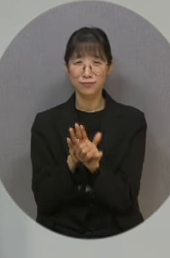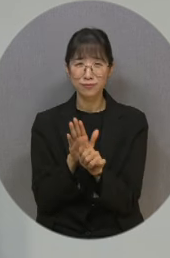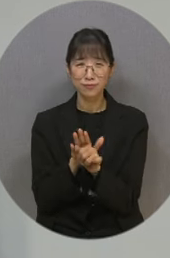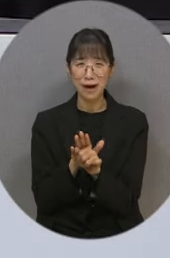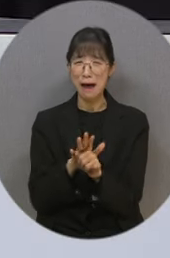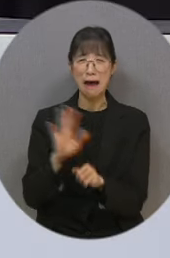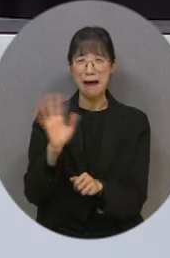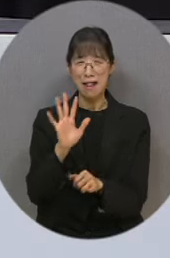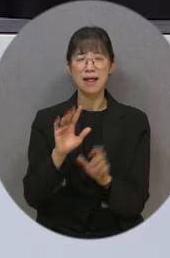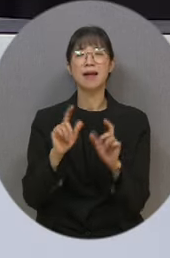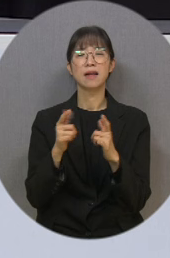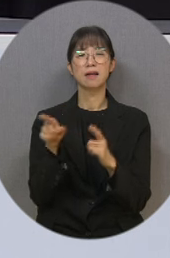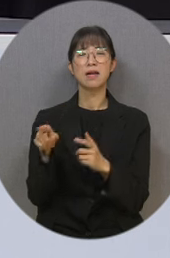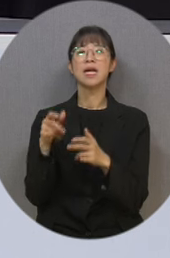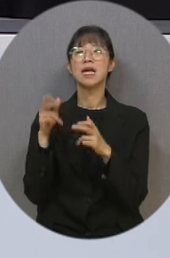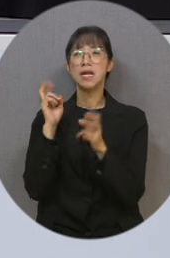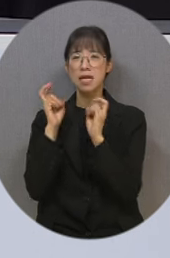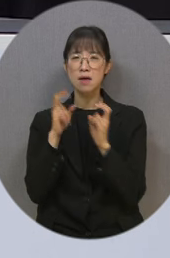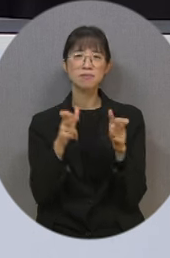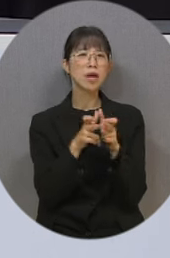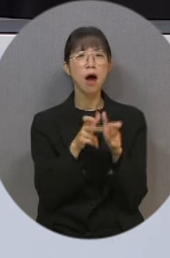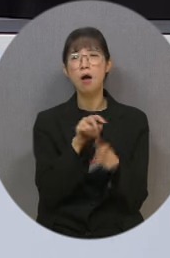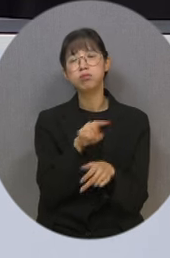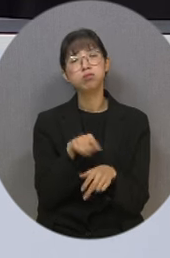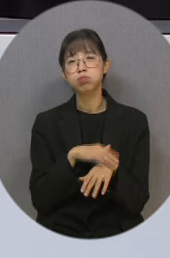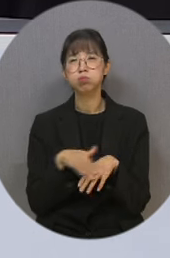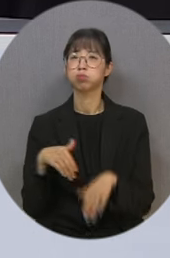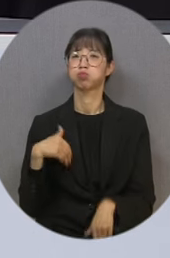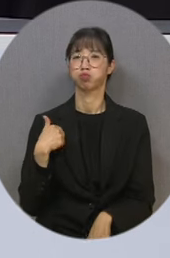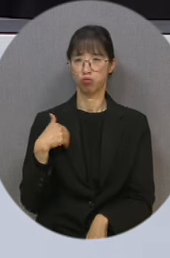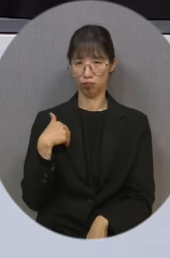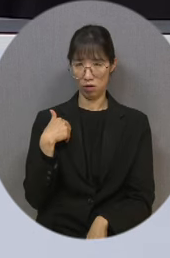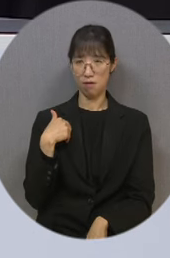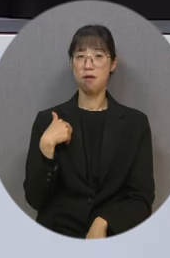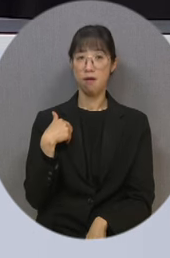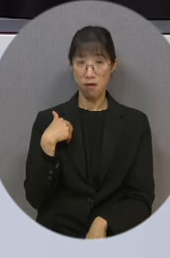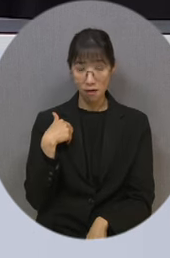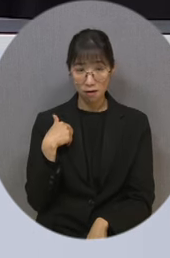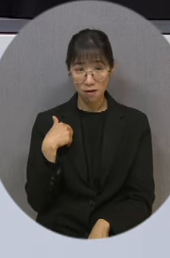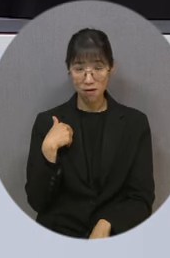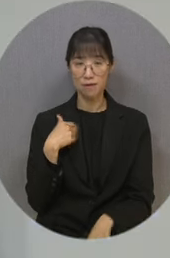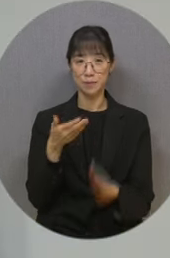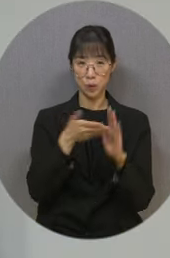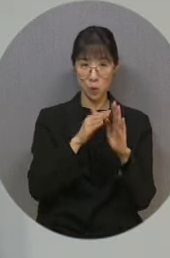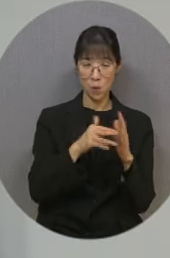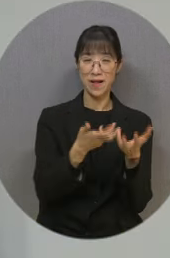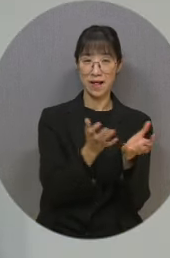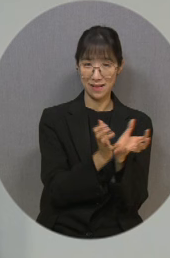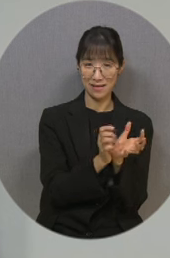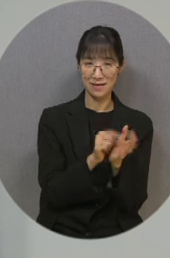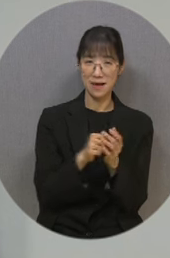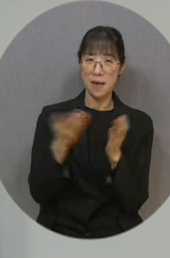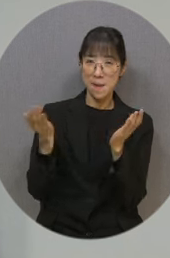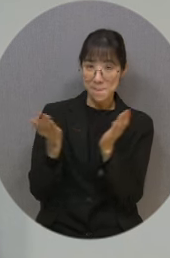그거보다는 기업이 장애에 대해서 잘 모를 때가 있거든요 그래서 저희가 이제 공단에서